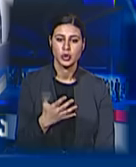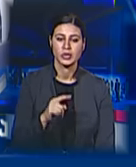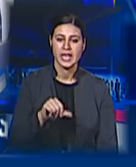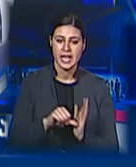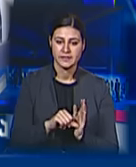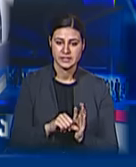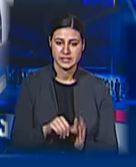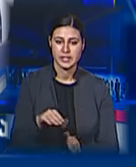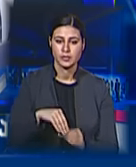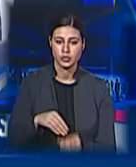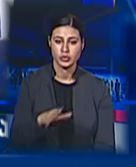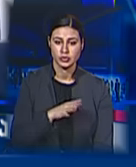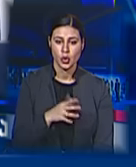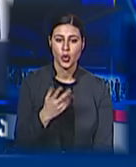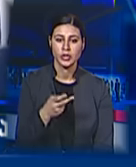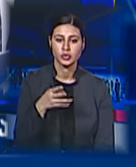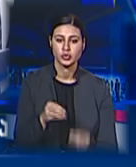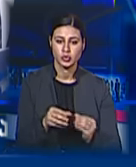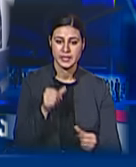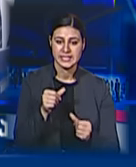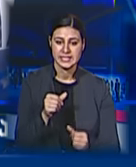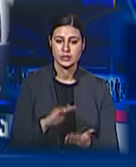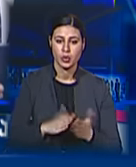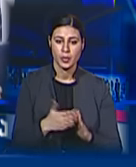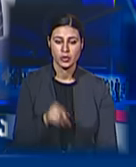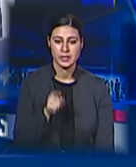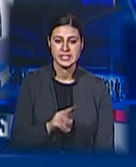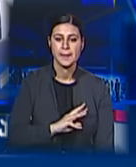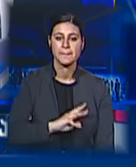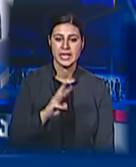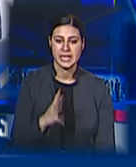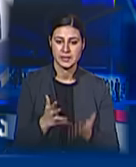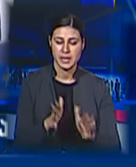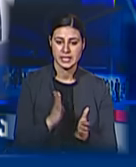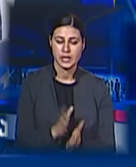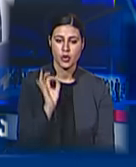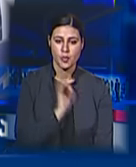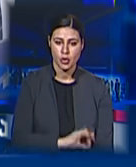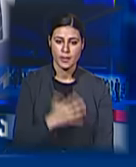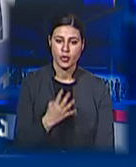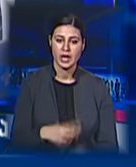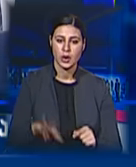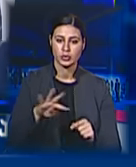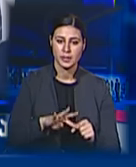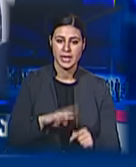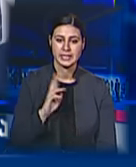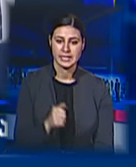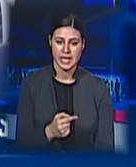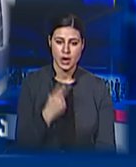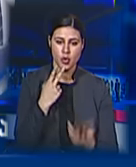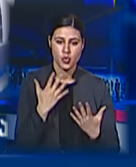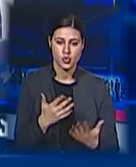355.6 მილიონი ლარის სასესხო პორტფელი ჰქონდათ, 2015 წლის მდგომარეობით ის მილიარდს აჭარბებს, მოგება კი პრაქტიკულად გაოთხმაგდა და